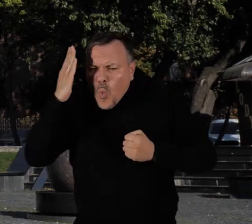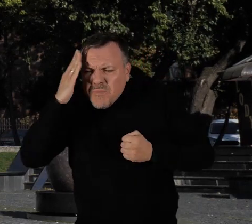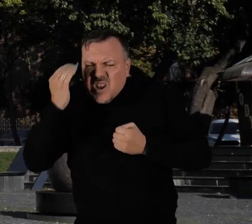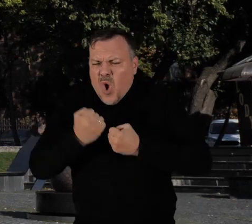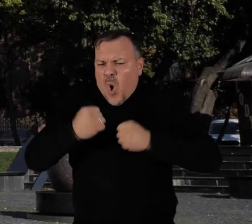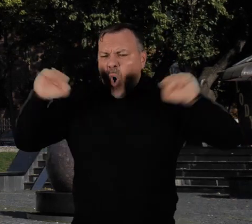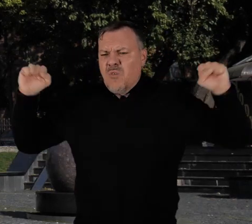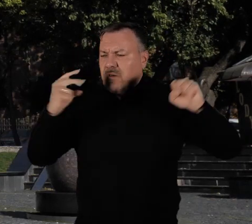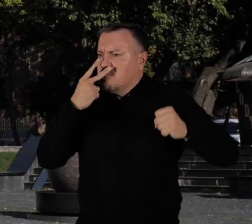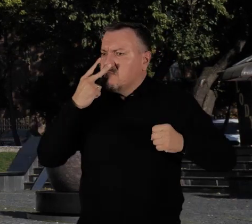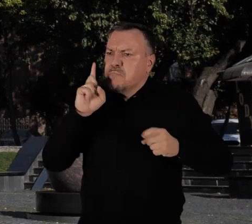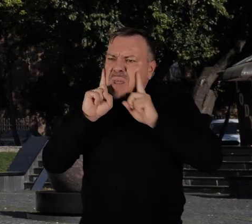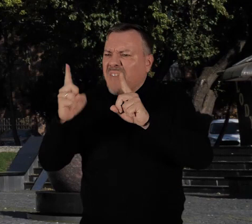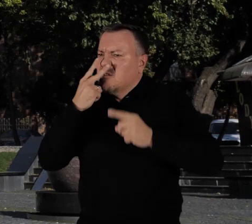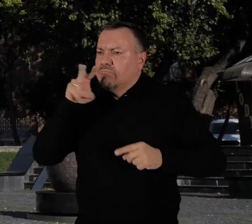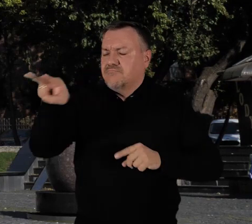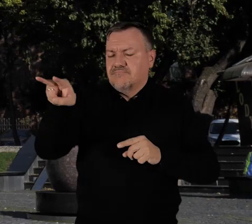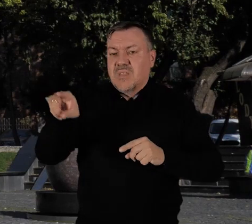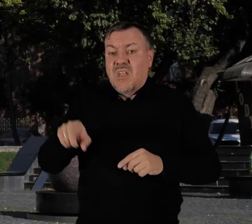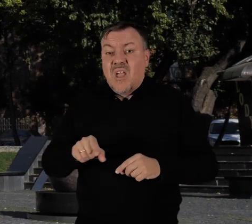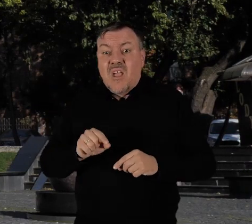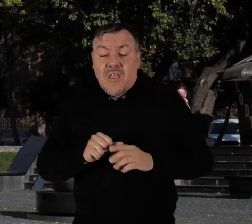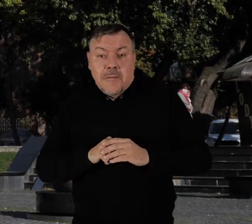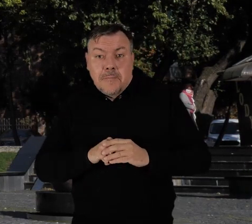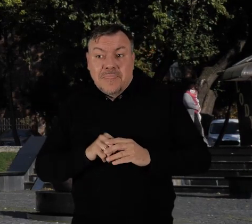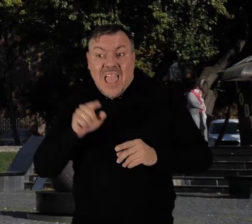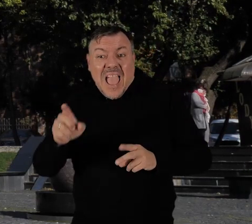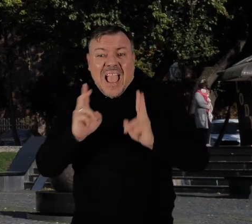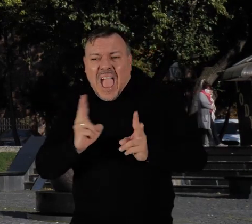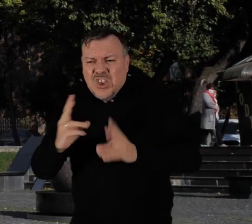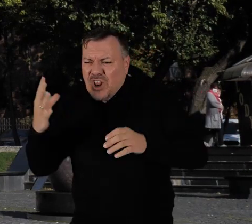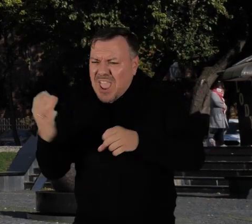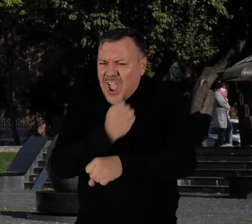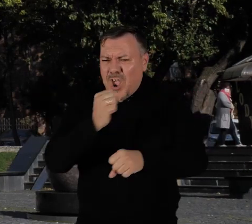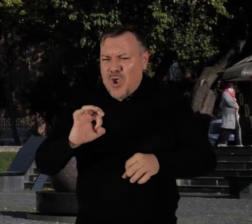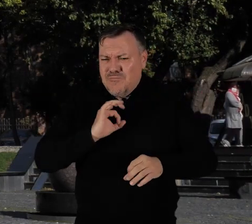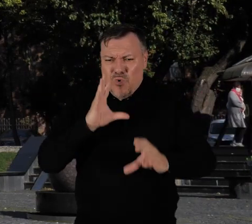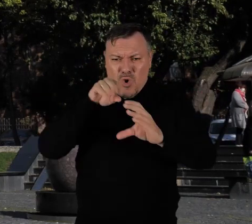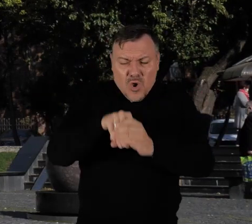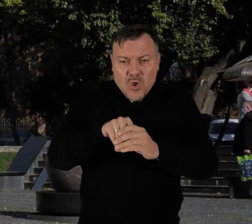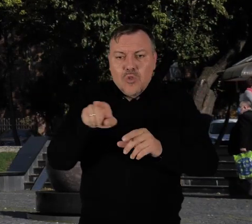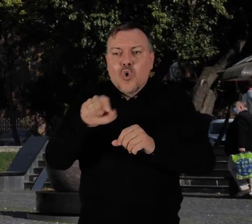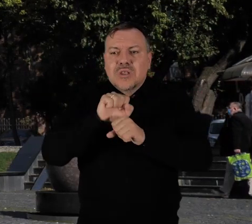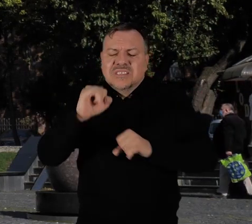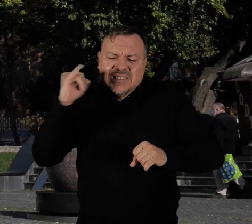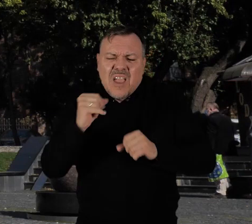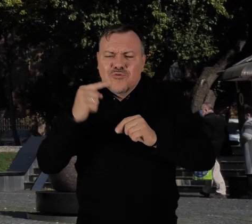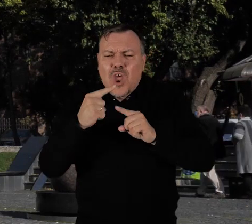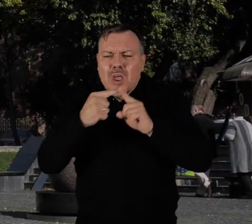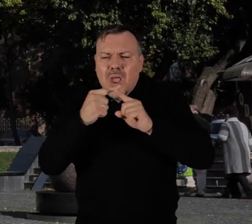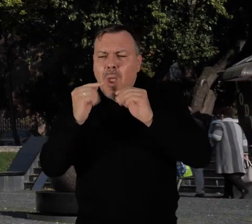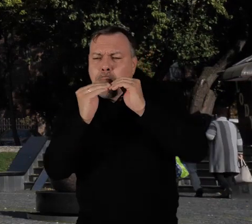A prawda jest taka, że każde osiągnięcie, które staje się moim udziałem, może to zabrzmi paradoksalnie, jest zawsze odrobinę powyżej